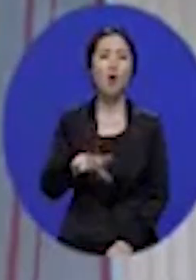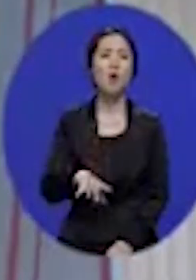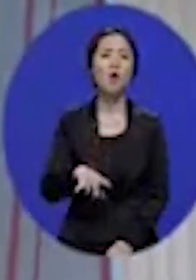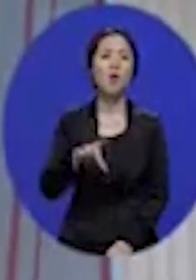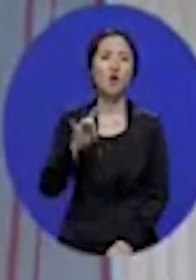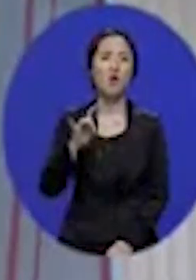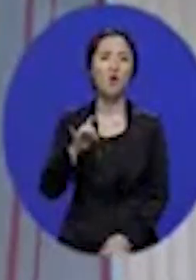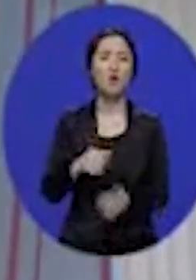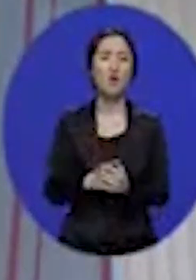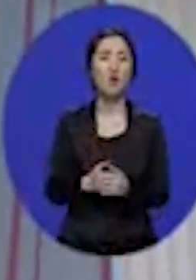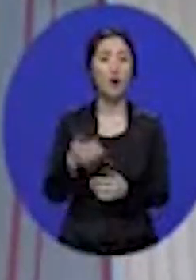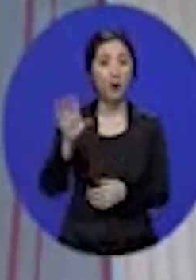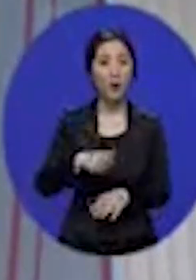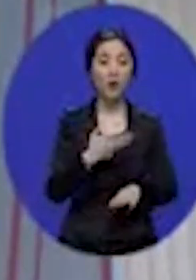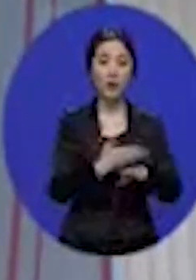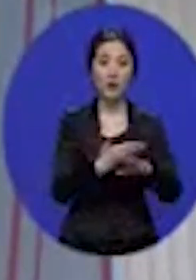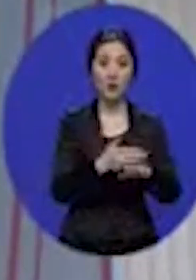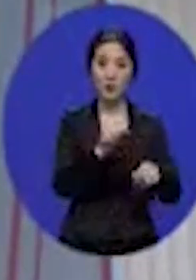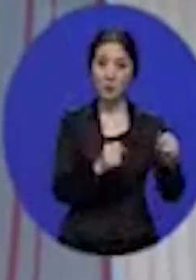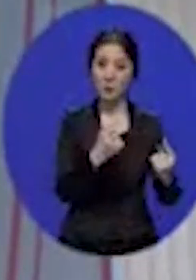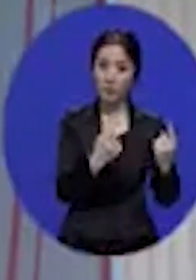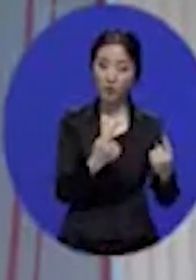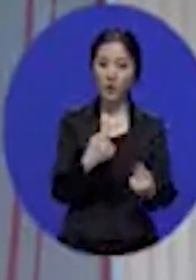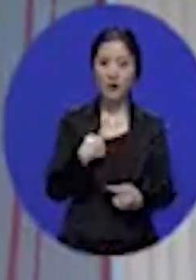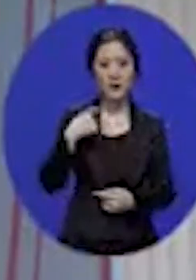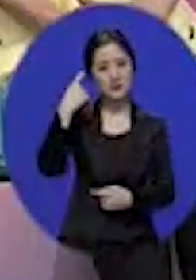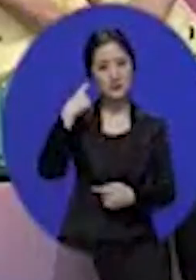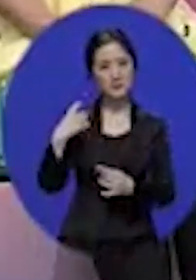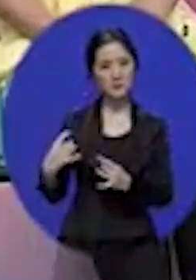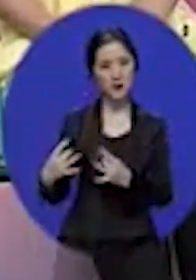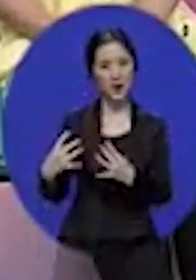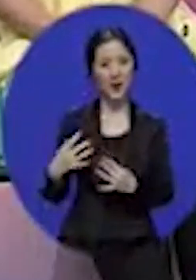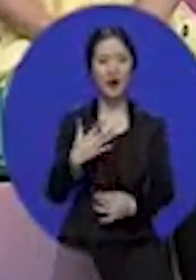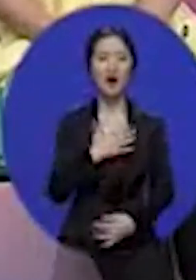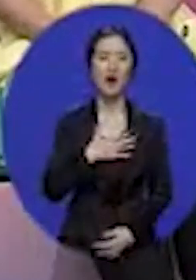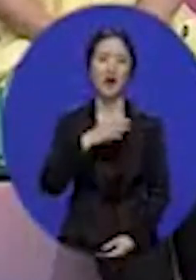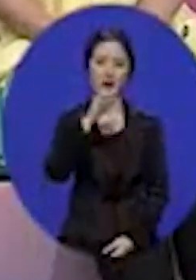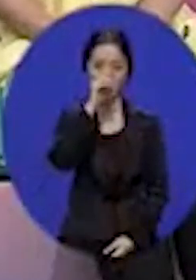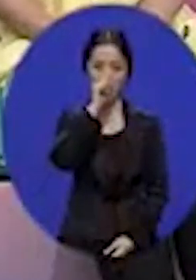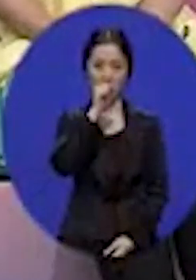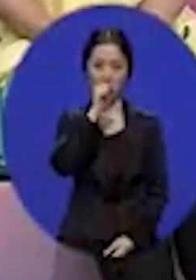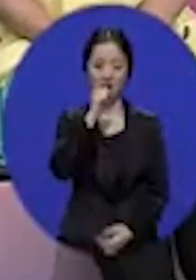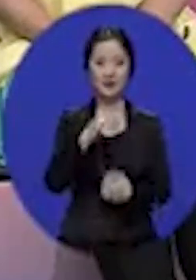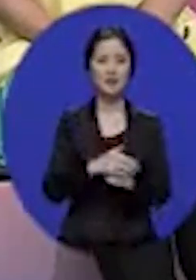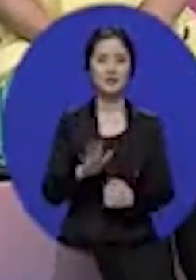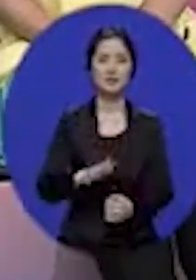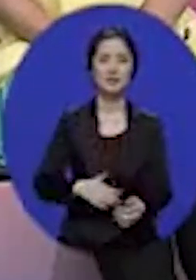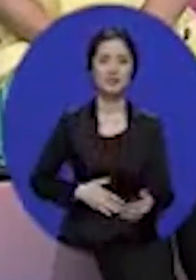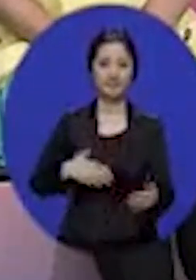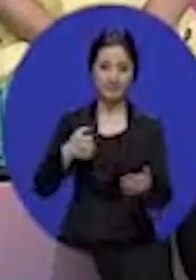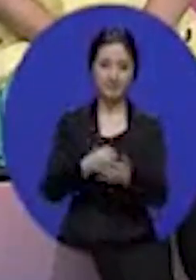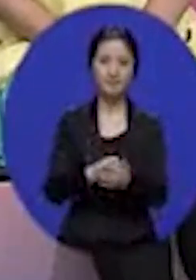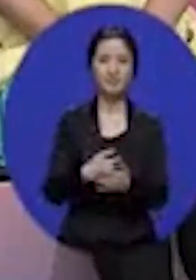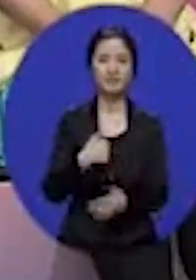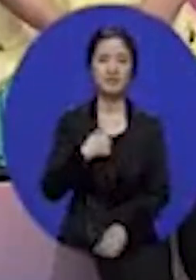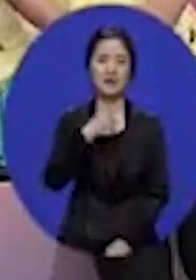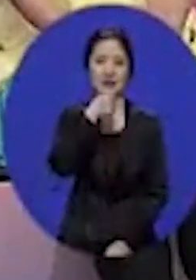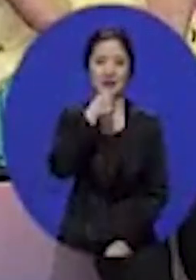그 행위만큼 그 짜릿함은 없었거든요. 그래서 그때부터 저의 꿈은